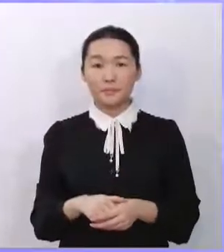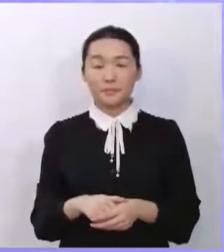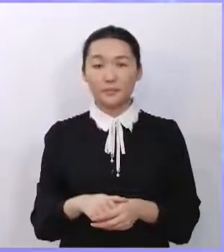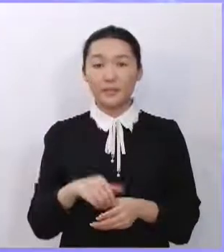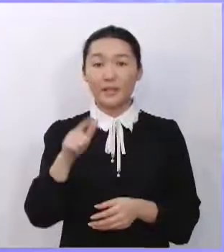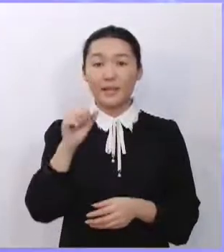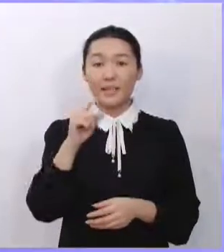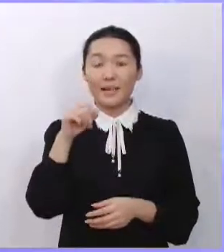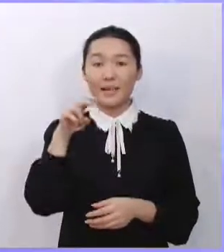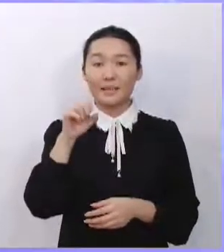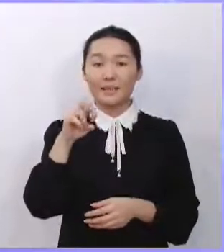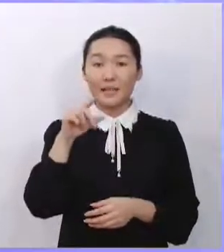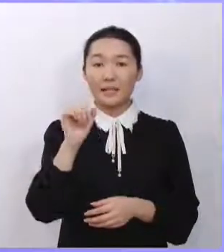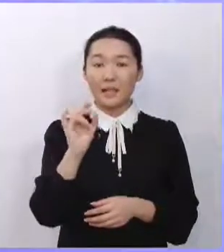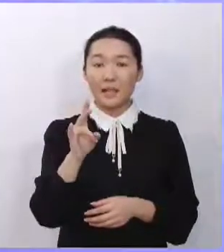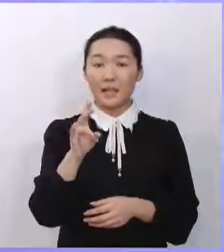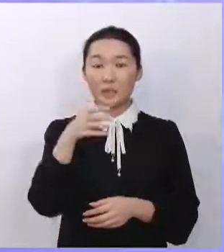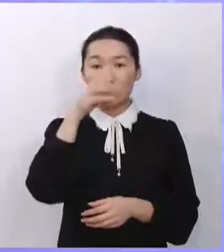Газдалган суусундук жагымсыз.